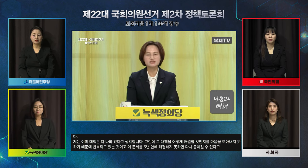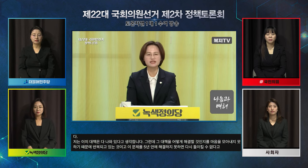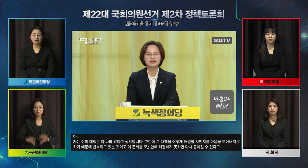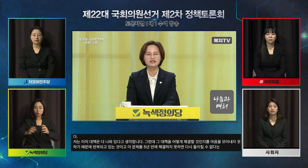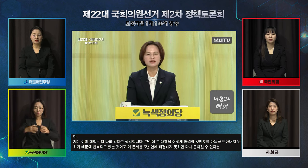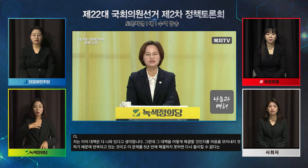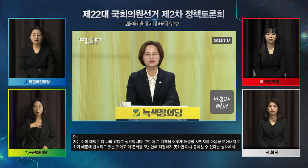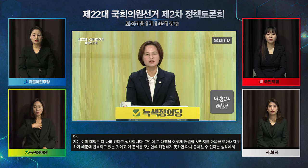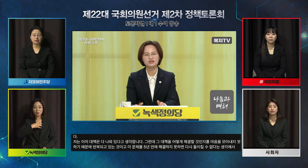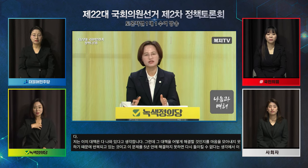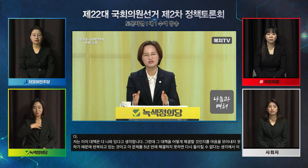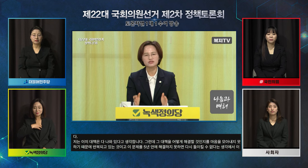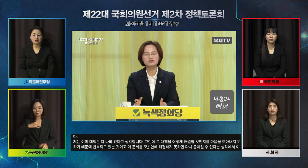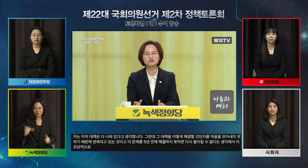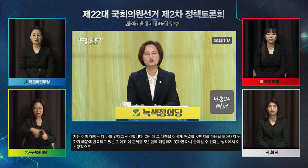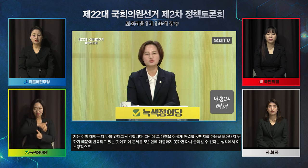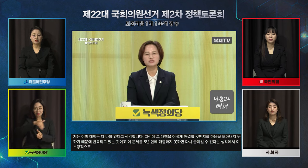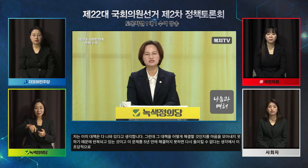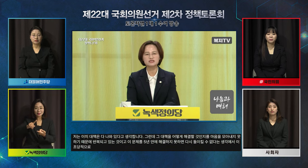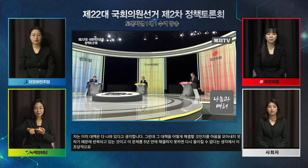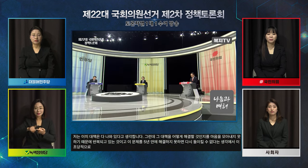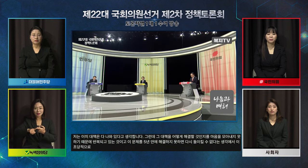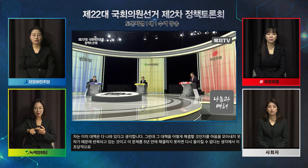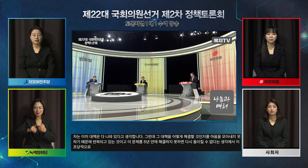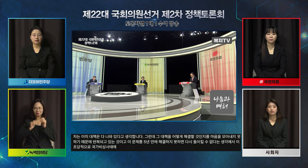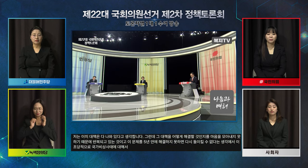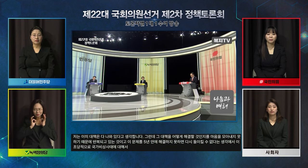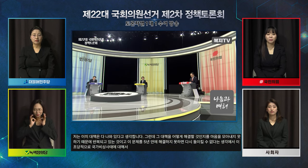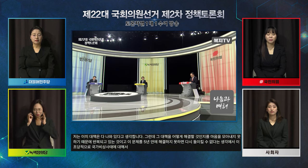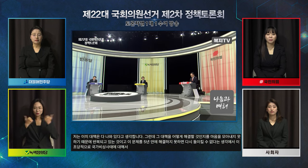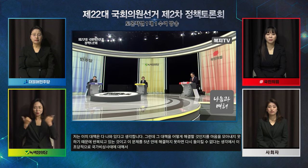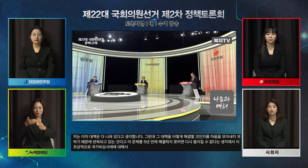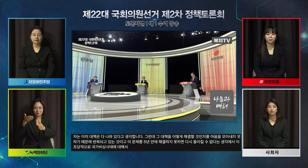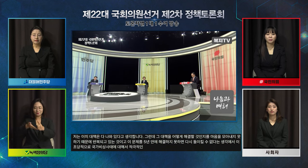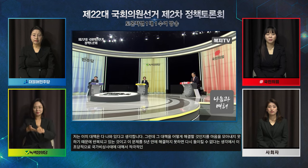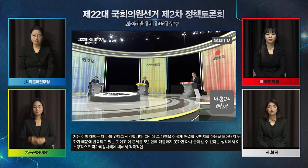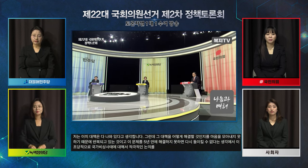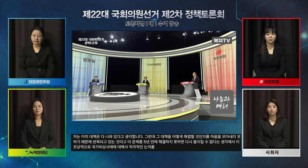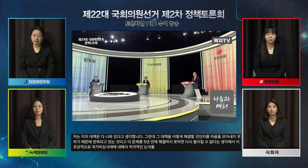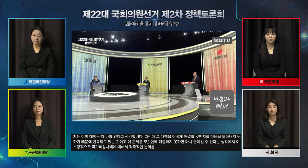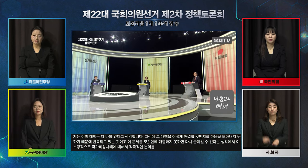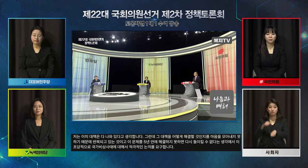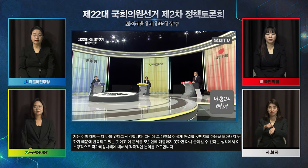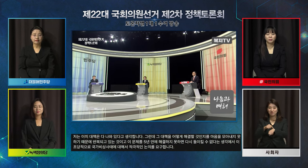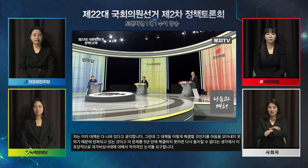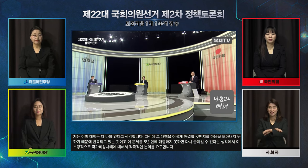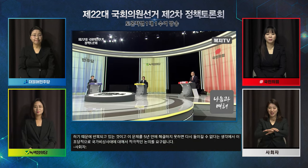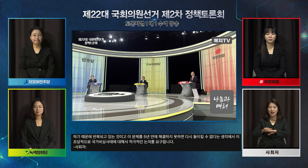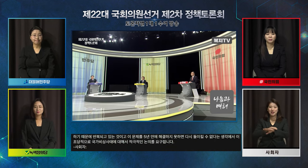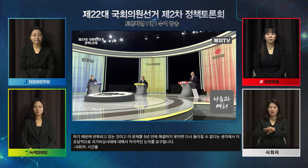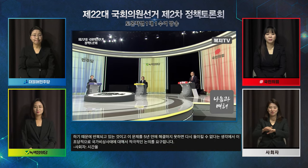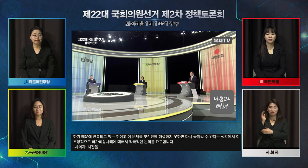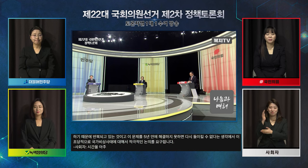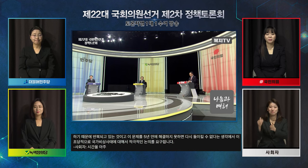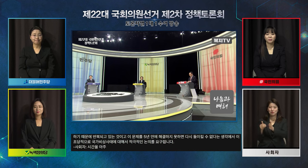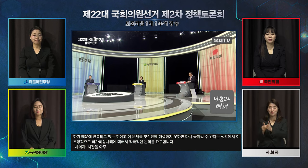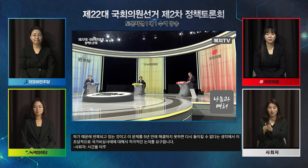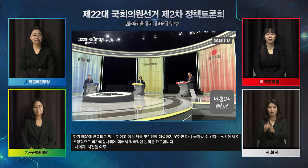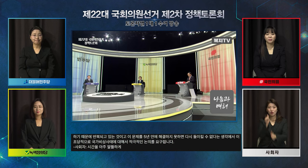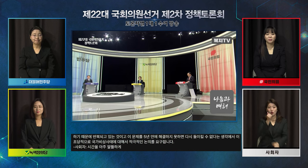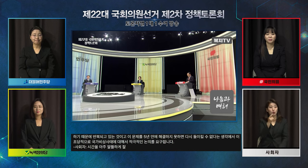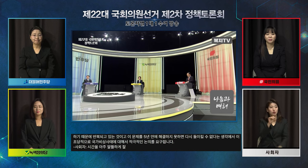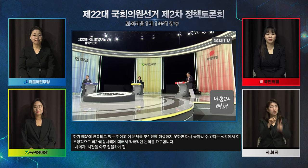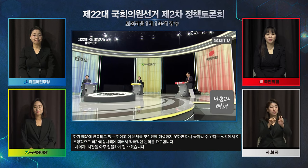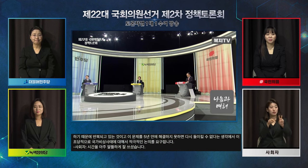국가 비상사태에 대해서 적극적인 논의를 요구합니다. 시간을 아주 알뜰하게 잘 쓰셨습니다. 홍석철 본부장